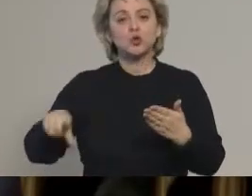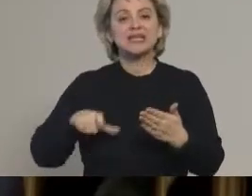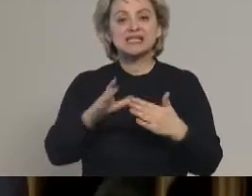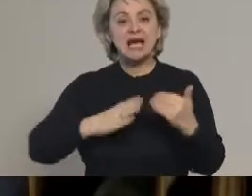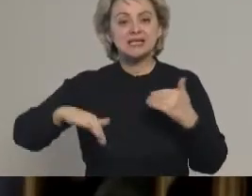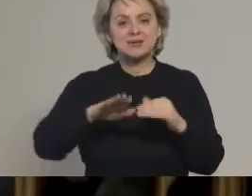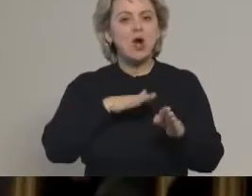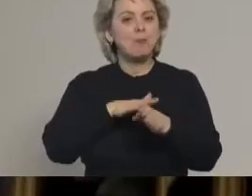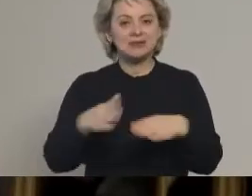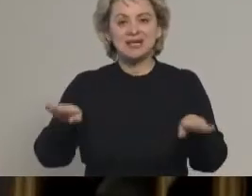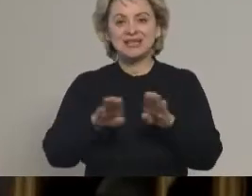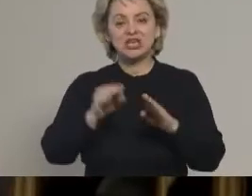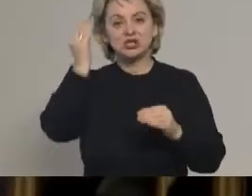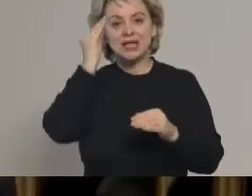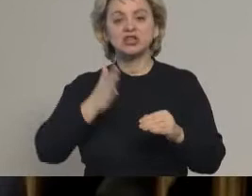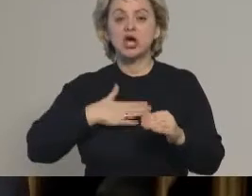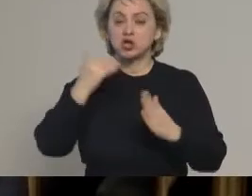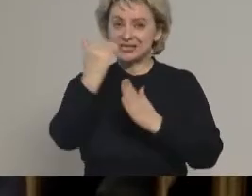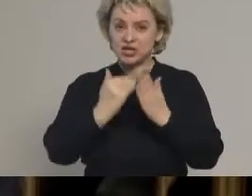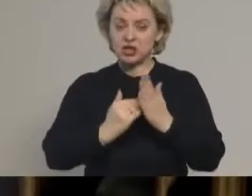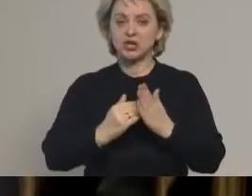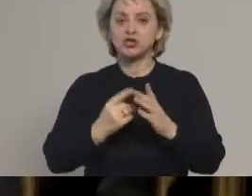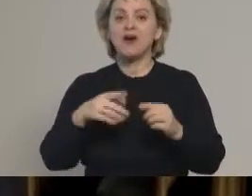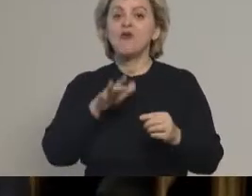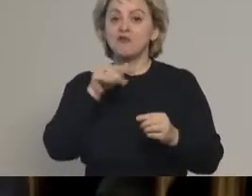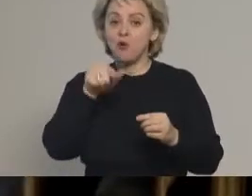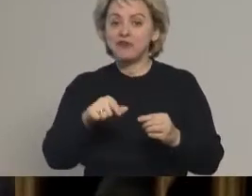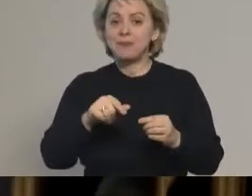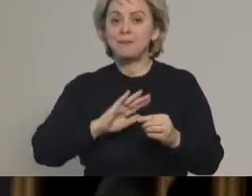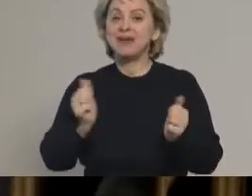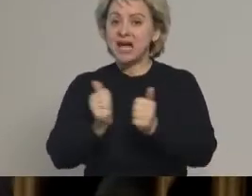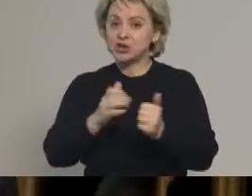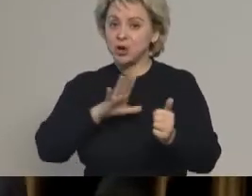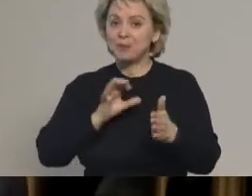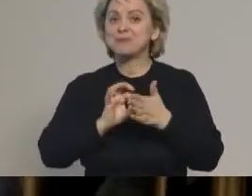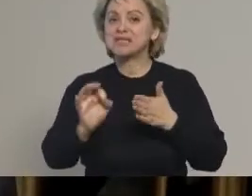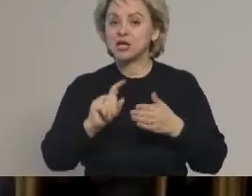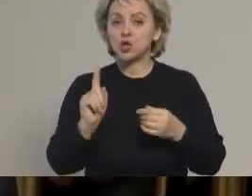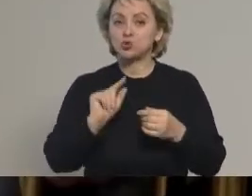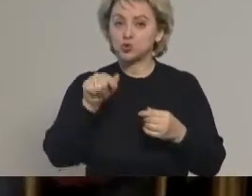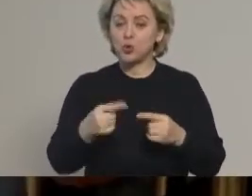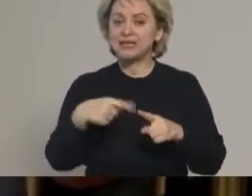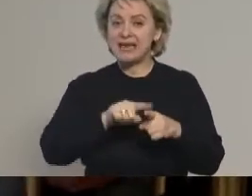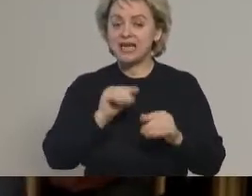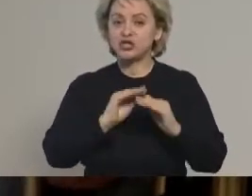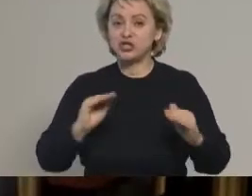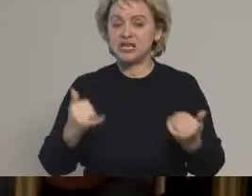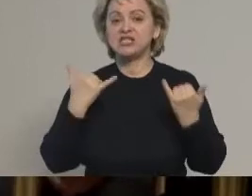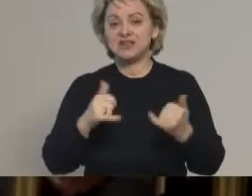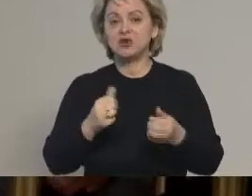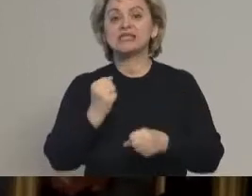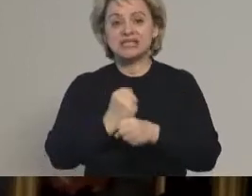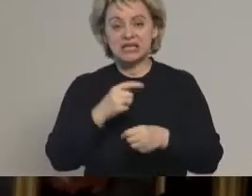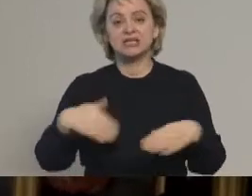земля полна таких талантов. Наша задача просто вовремя быть рядышком, подсказать, что для детей сегодня